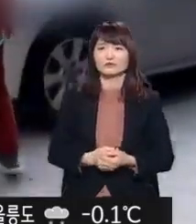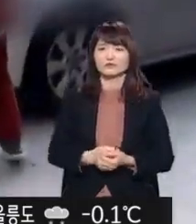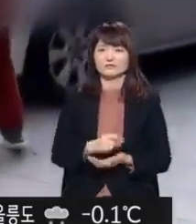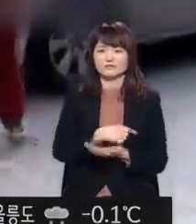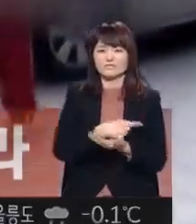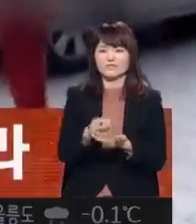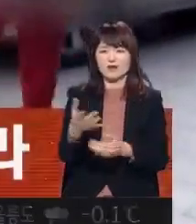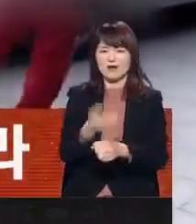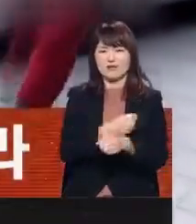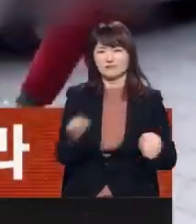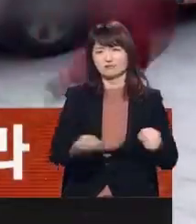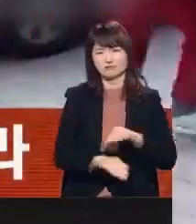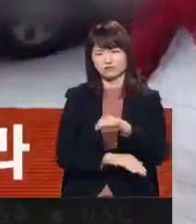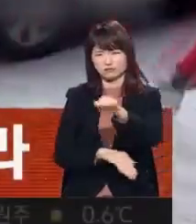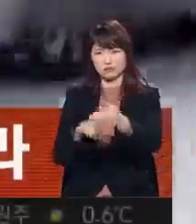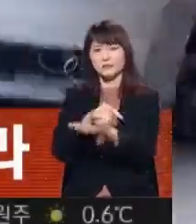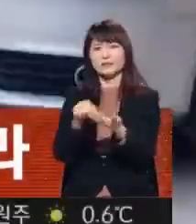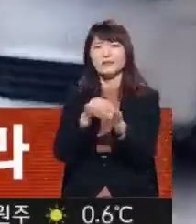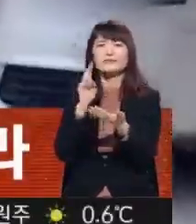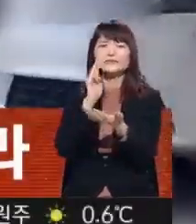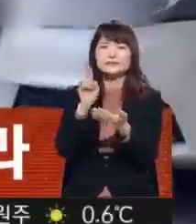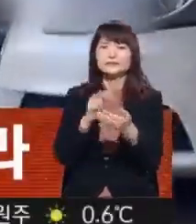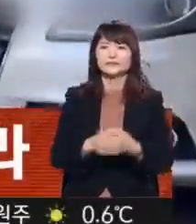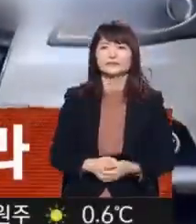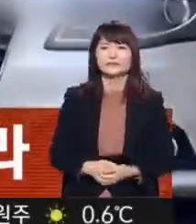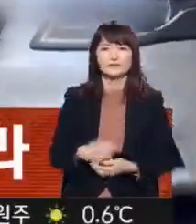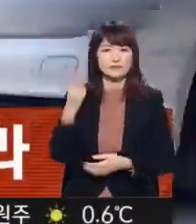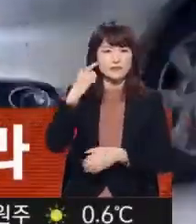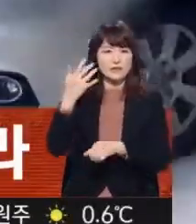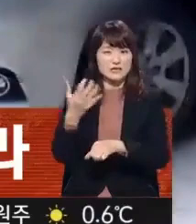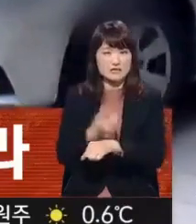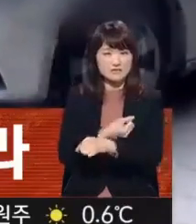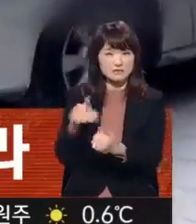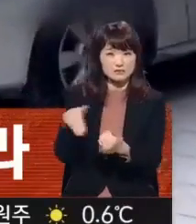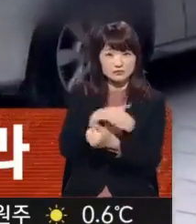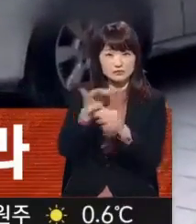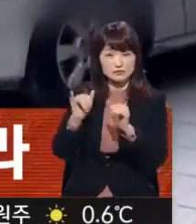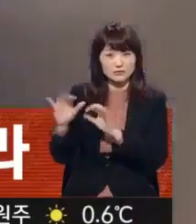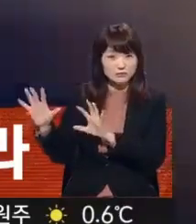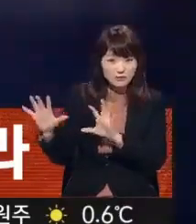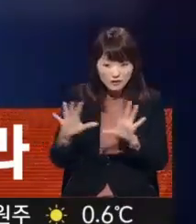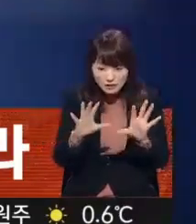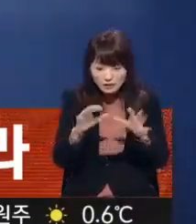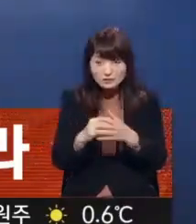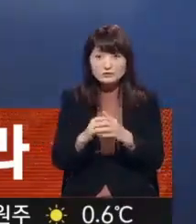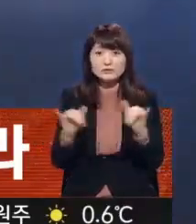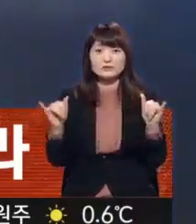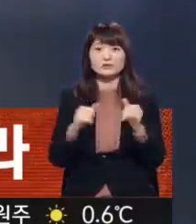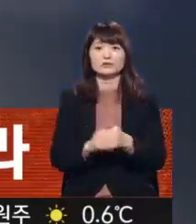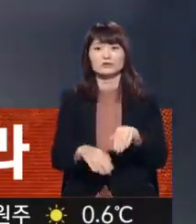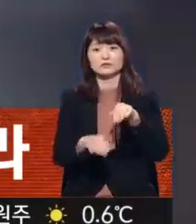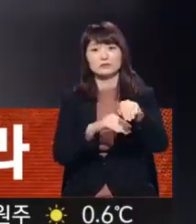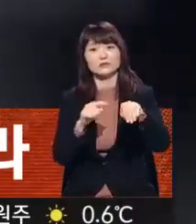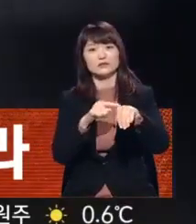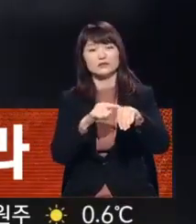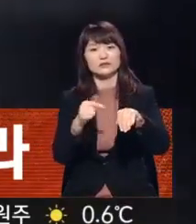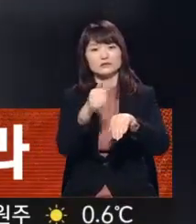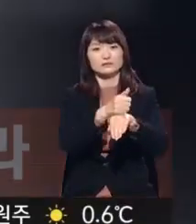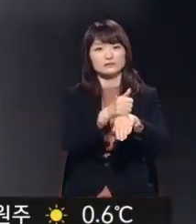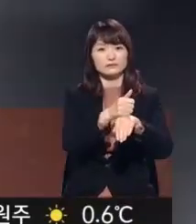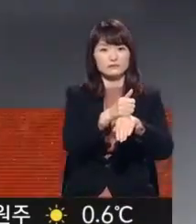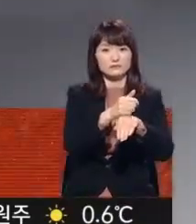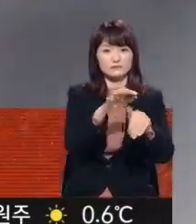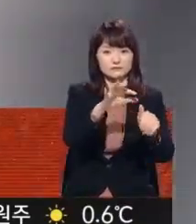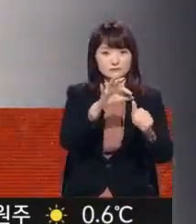돌진했기 때문에 그 피해도 매우 컸습니다. 사고 직후에 굉음 때문에 주변 사람들이 달려왔는데 사람들은 먼저 차 안에 있는 사람들을